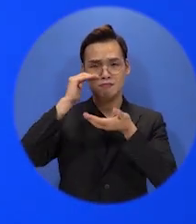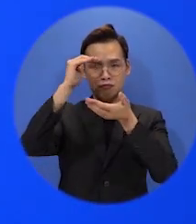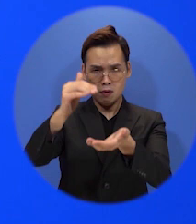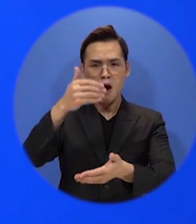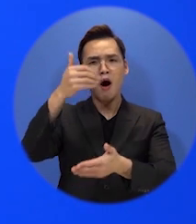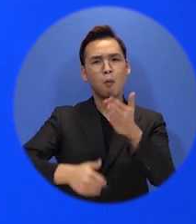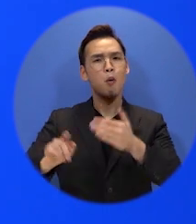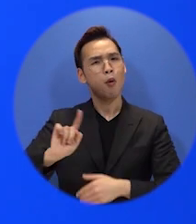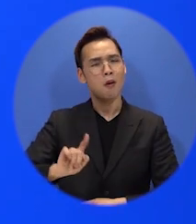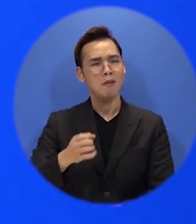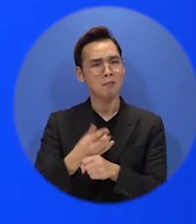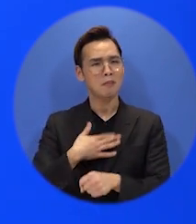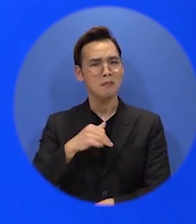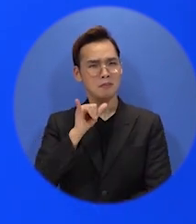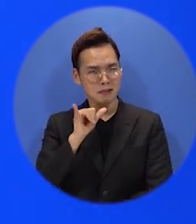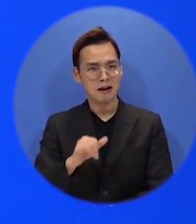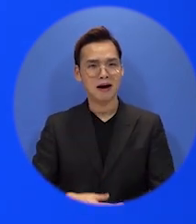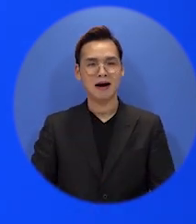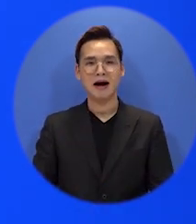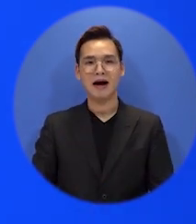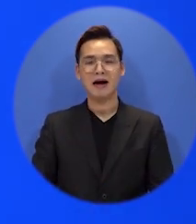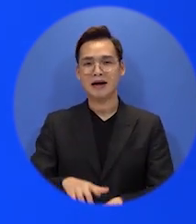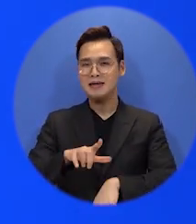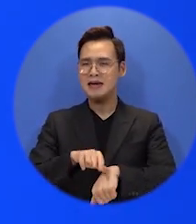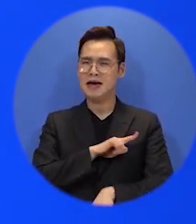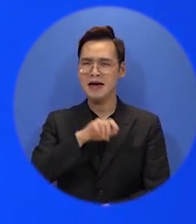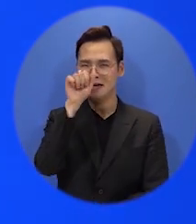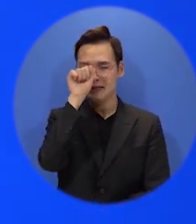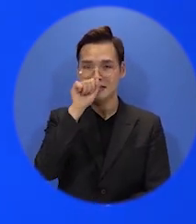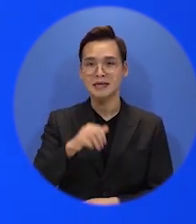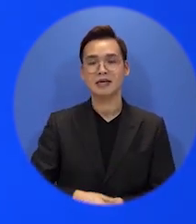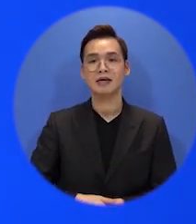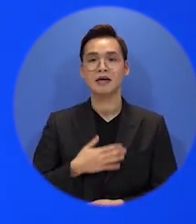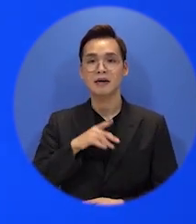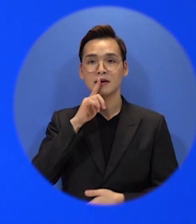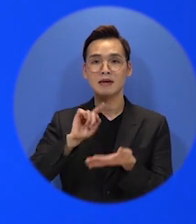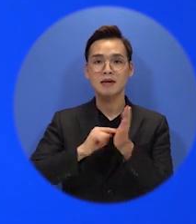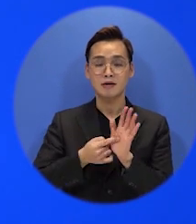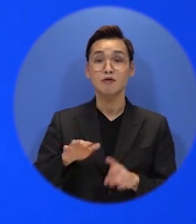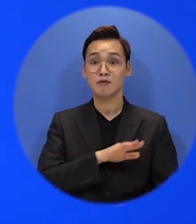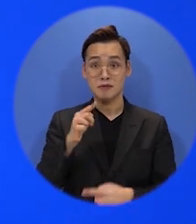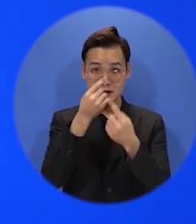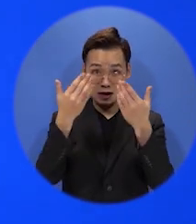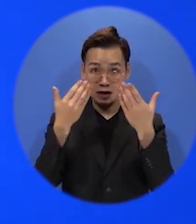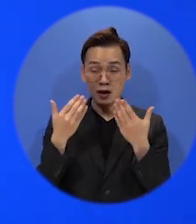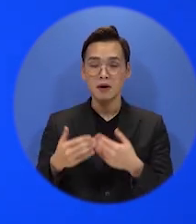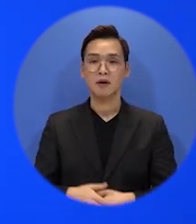뭐가 남았을까요? 아실 것 같은데. 네. 전 이 시간이 제일 좋아요. 네, 제가 말씀을 좀 드리겠습니다. 네. 저희